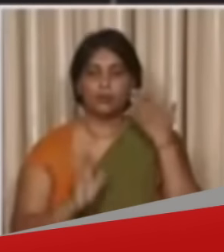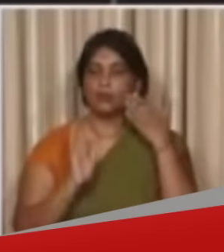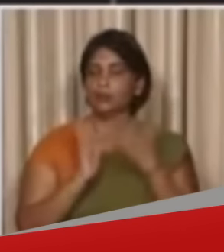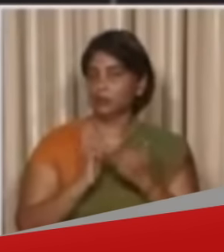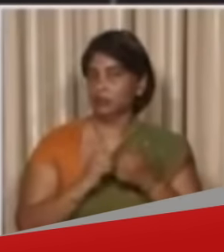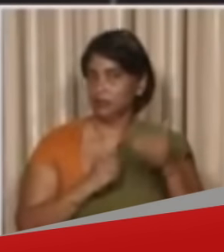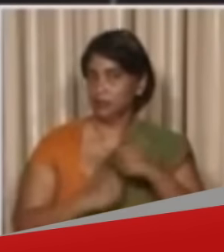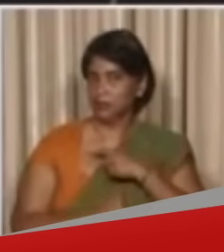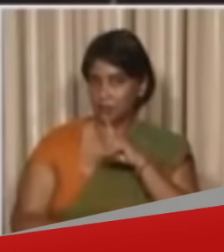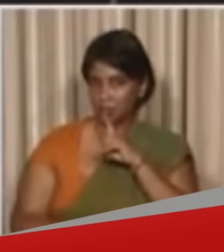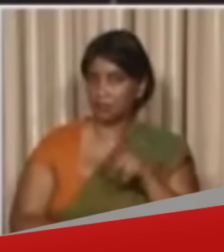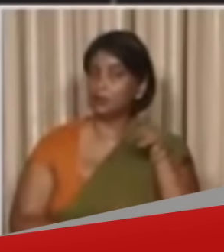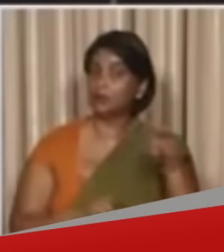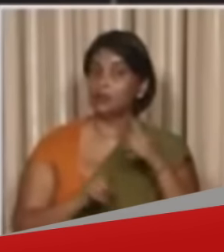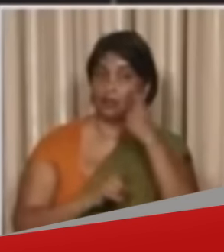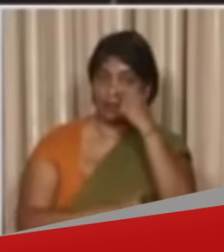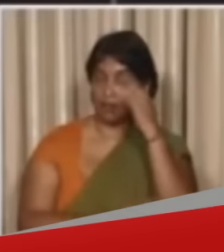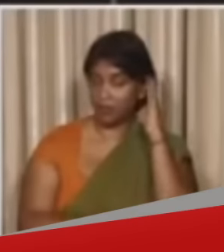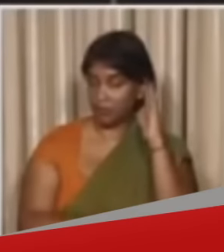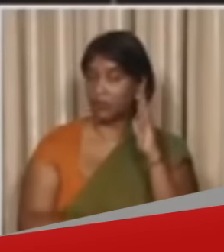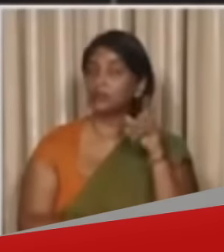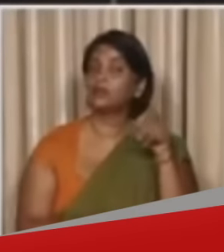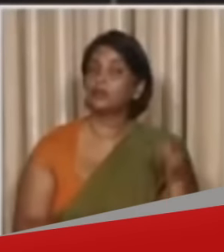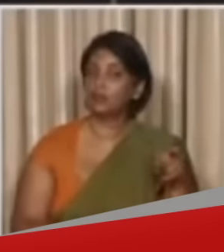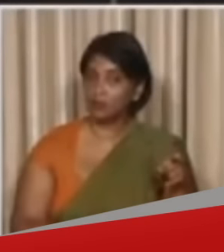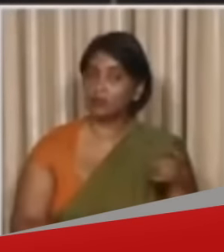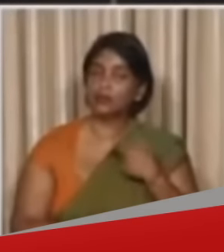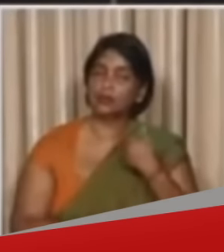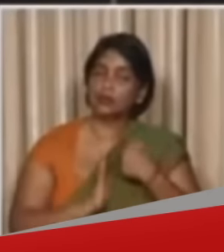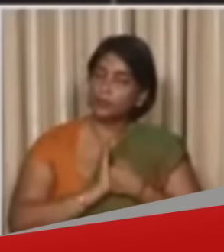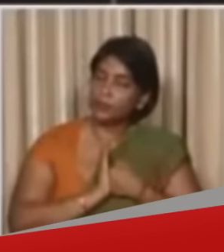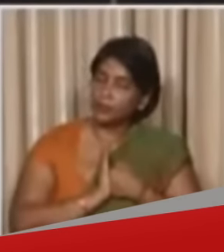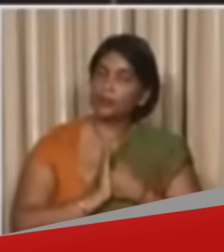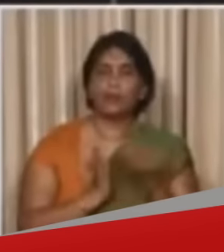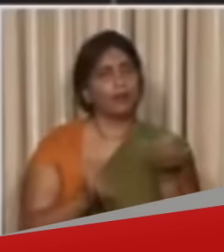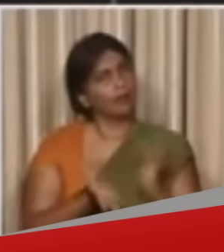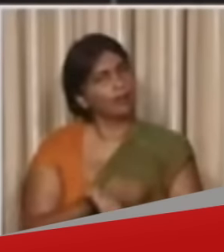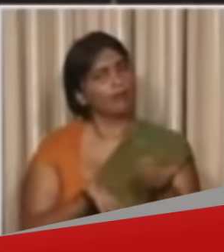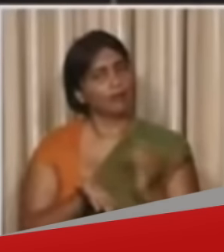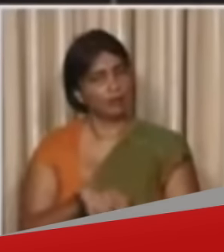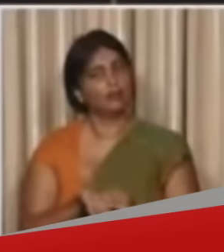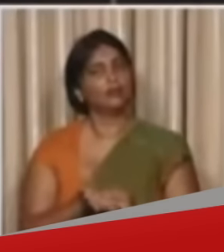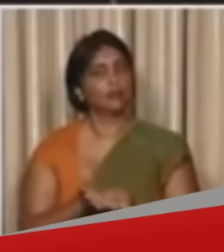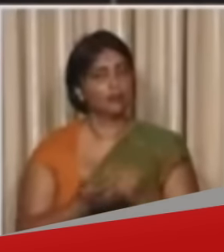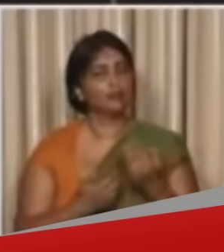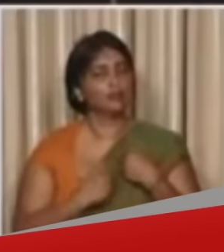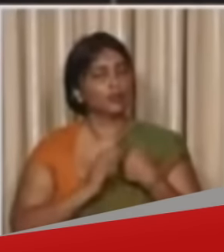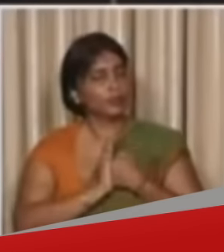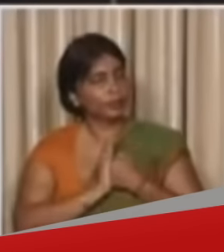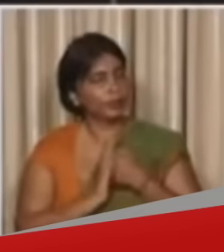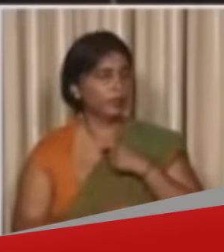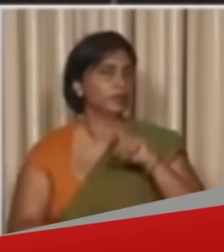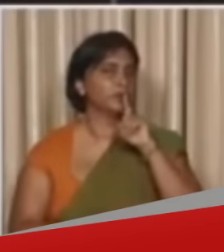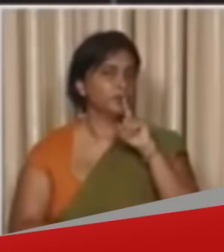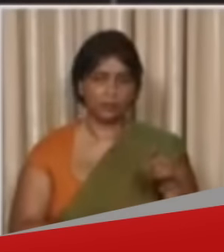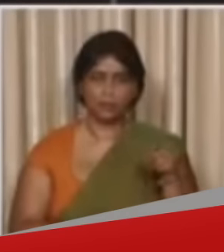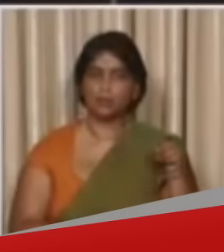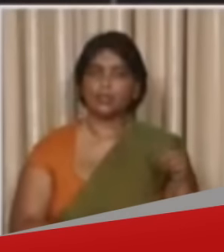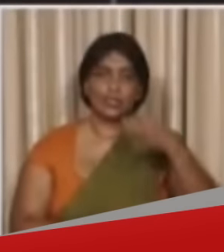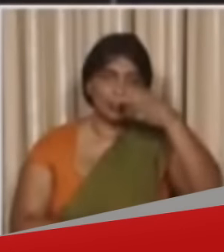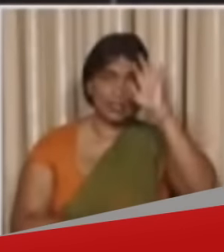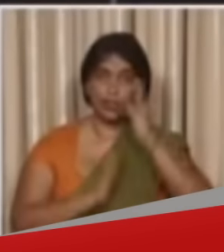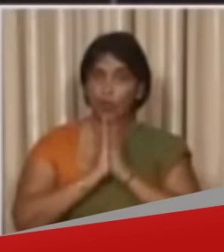එන්නම්. ඒ නිසා අගරදුගුරු හිමිපාණන් වහන්සේගෙන් ඉතාම ගෞරවයෙන් නැවත නැවතත් අපි ඉතාම ගෞරවයෙන් ඉල්ලීමක් කරනවා. සිංහල